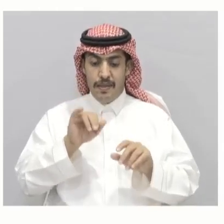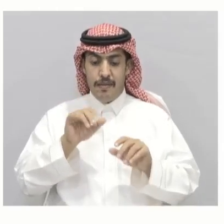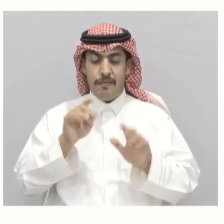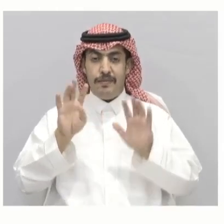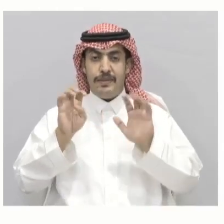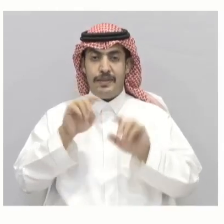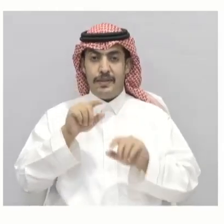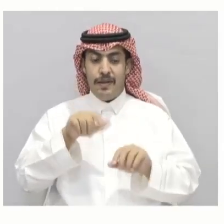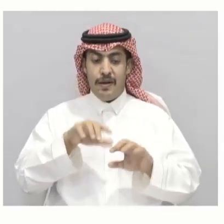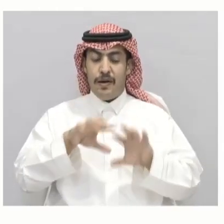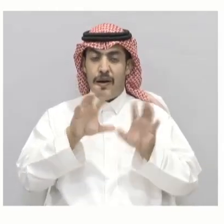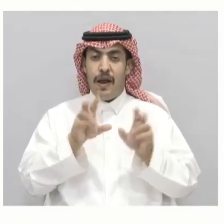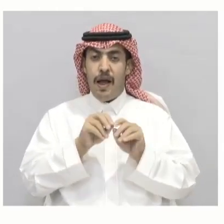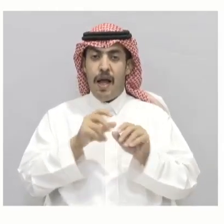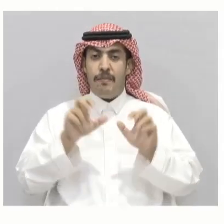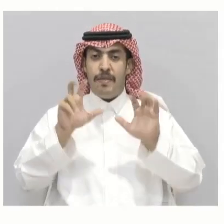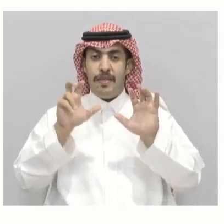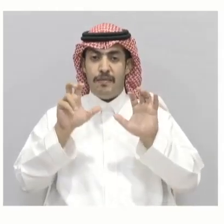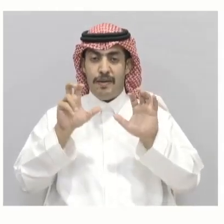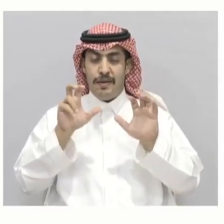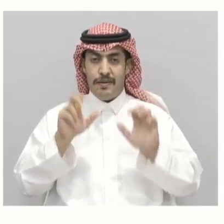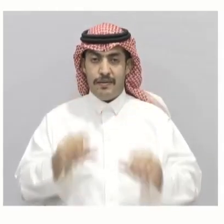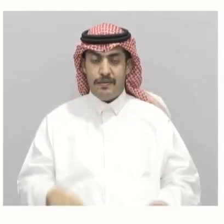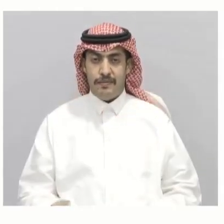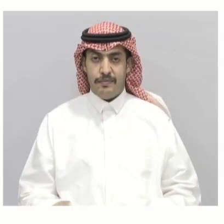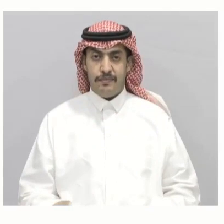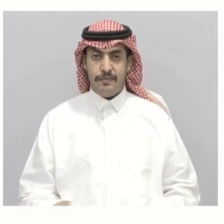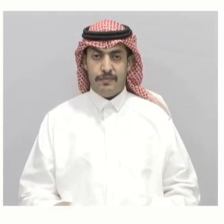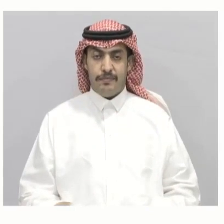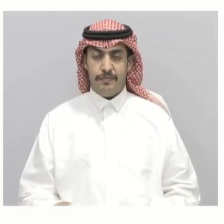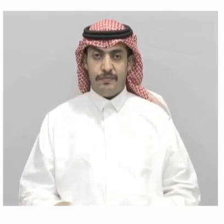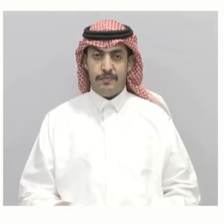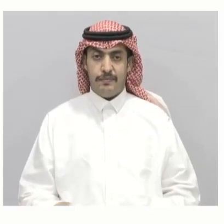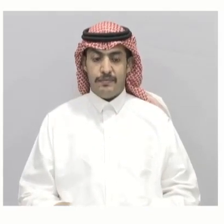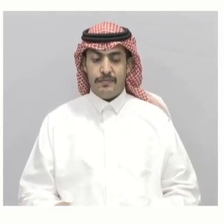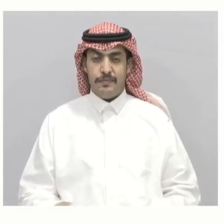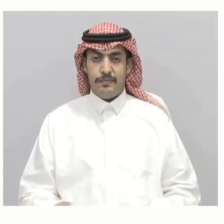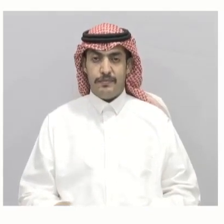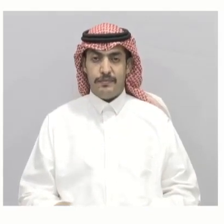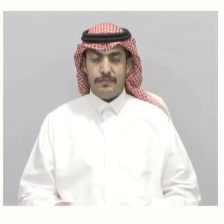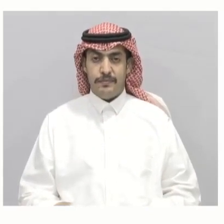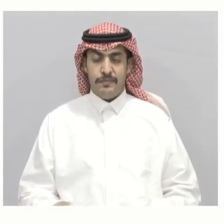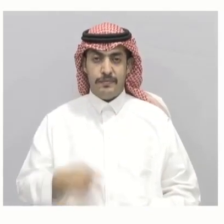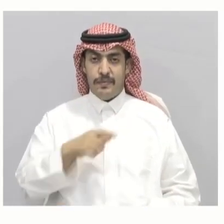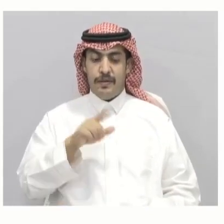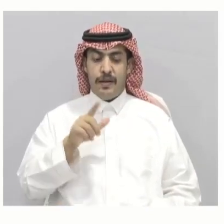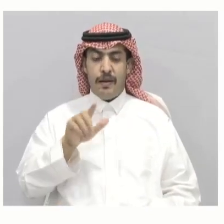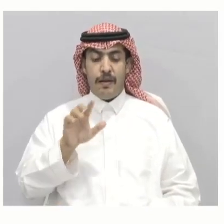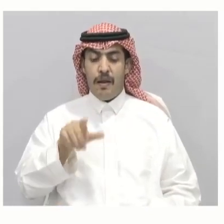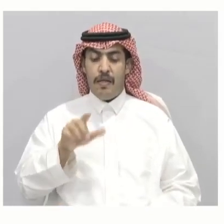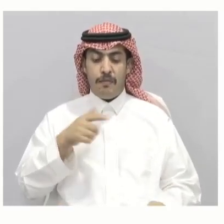هنا مجموعهما ماذا 80 درجه اذا ليست